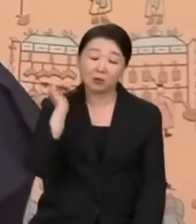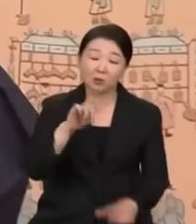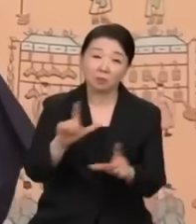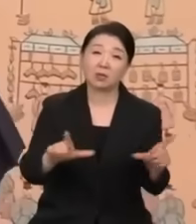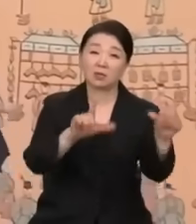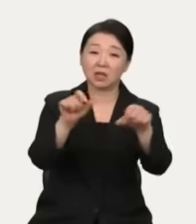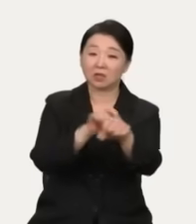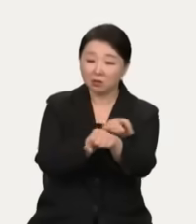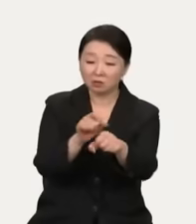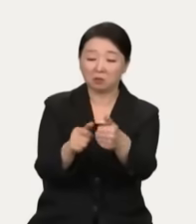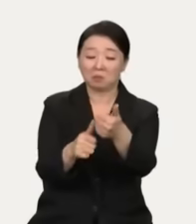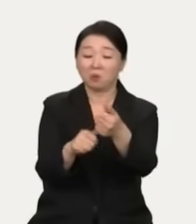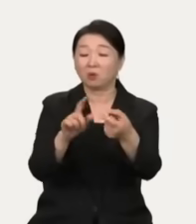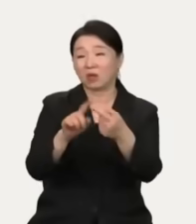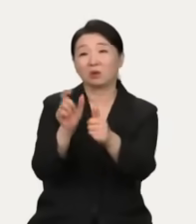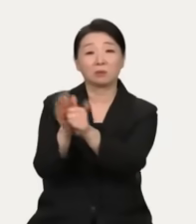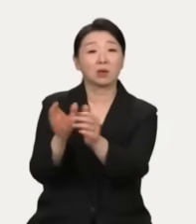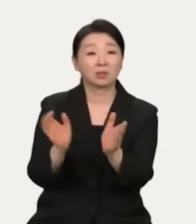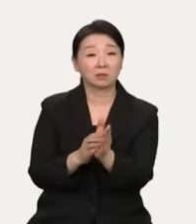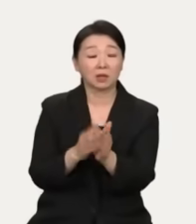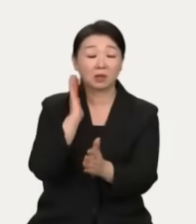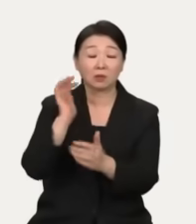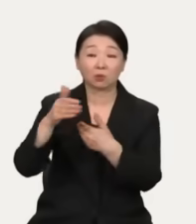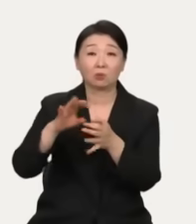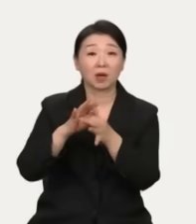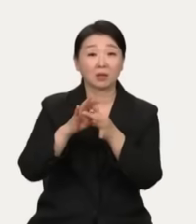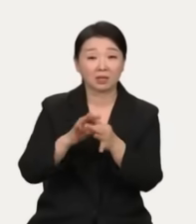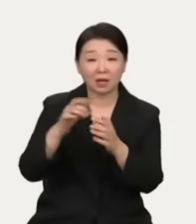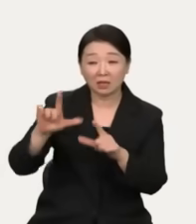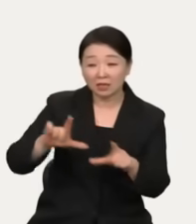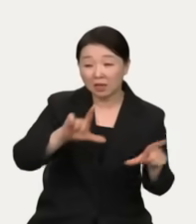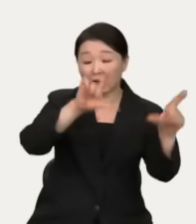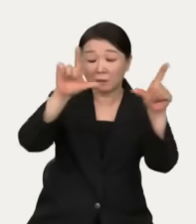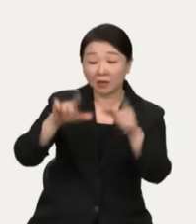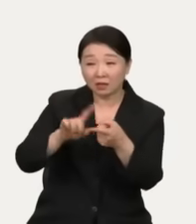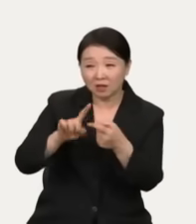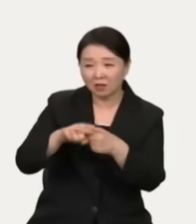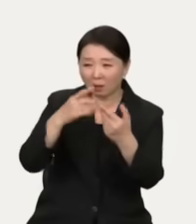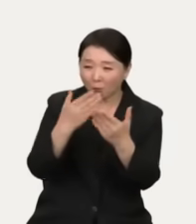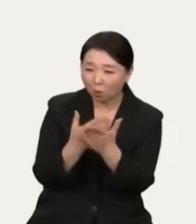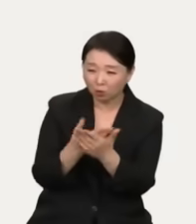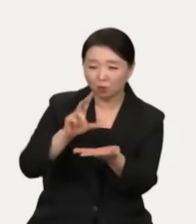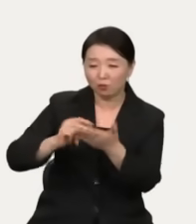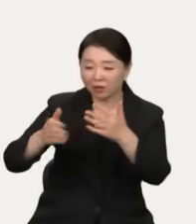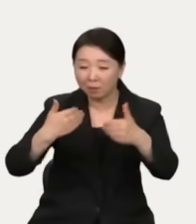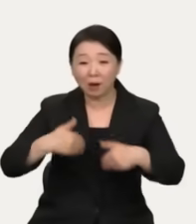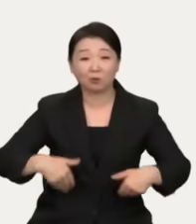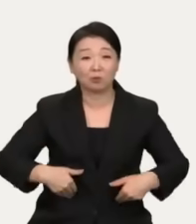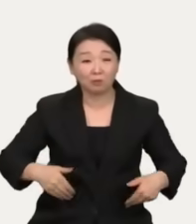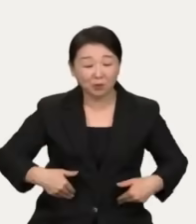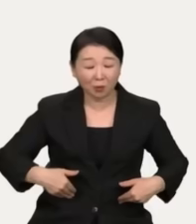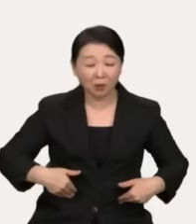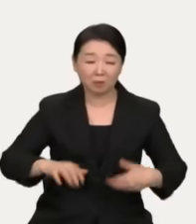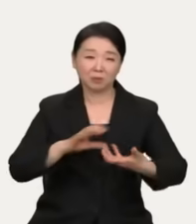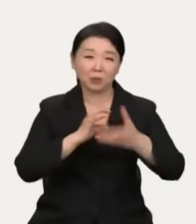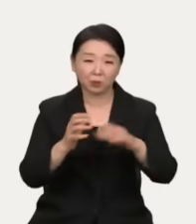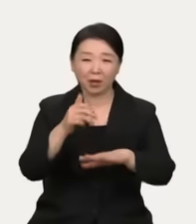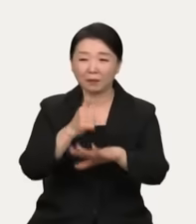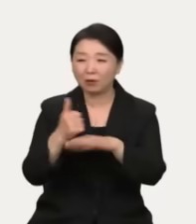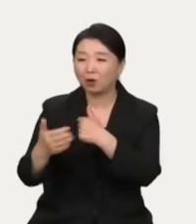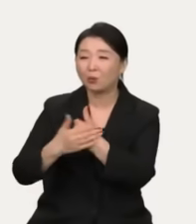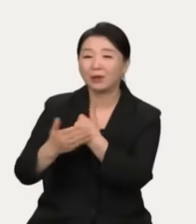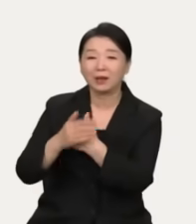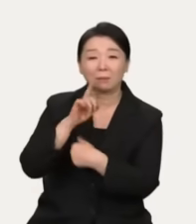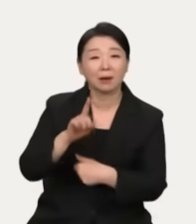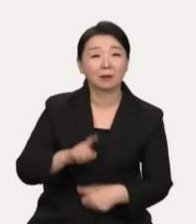임명했습니다. 대통령실 관계자는 민생과제를 발굴하고 민생토론회 후속조치 점검을 도와달란 취지로